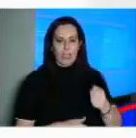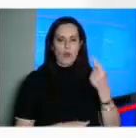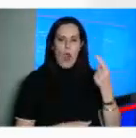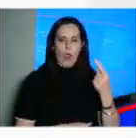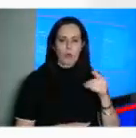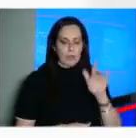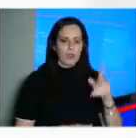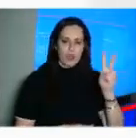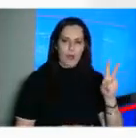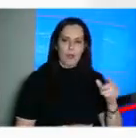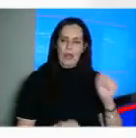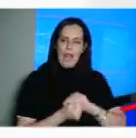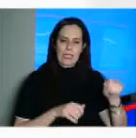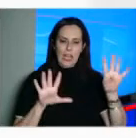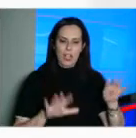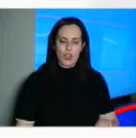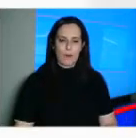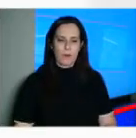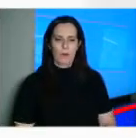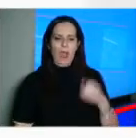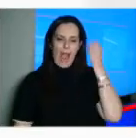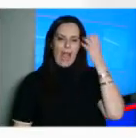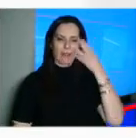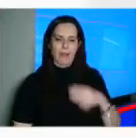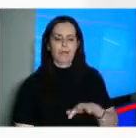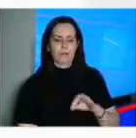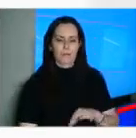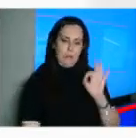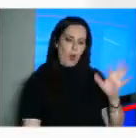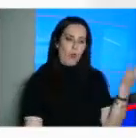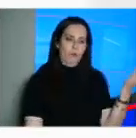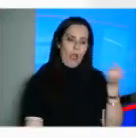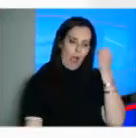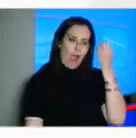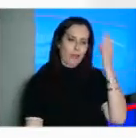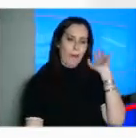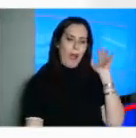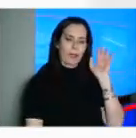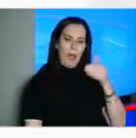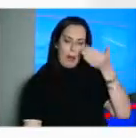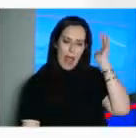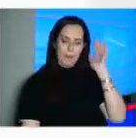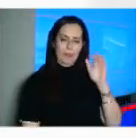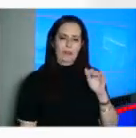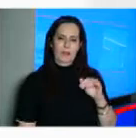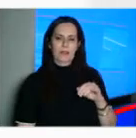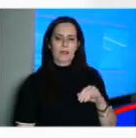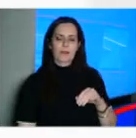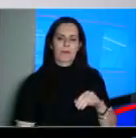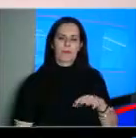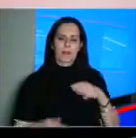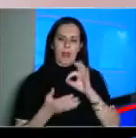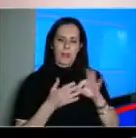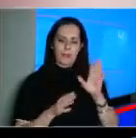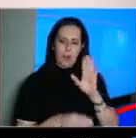אחת. מתנגדים שתיים לעשרת תשע. חרטה. יפה. חרטה בארטה, גם יאיר לפיד העלה אחרי זה